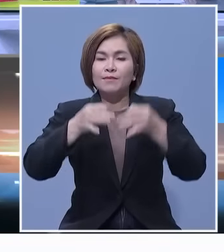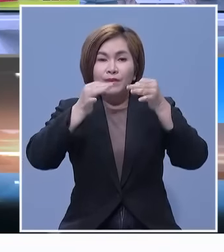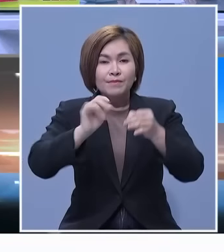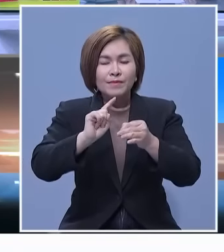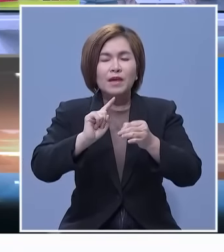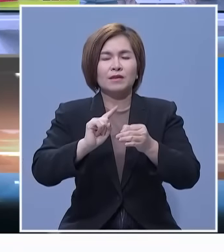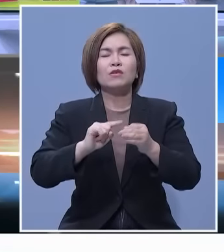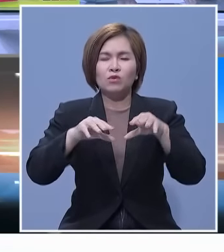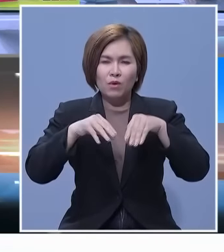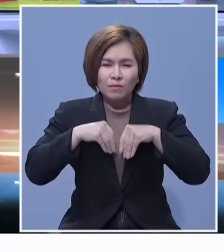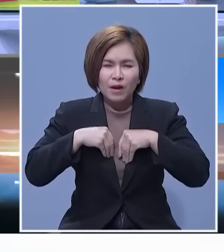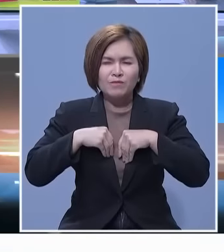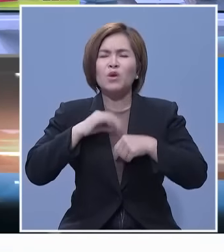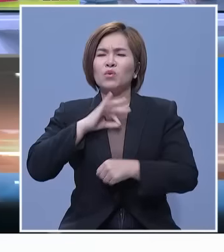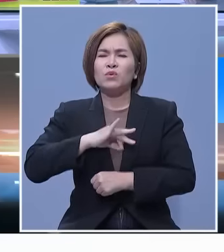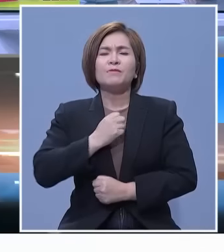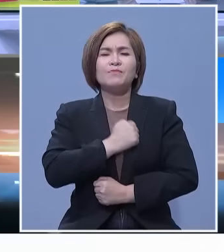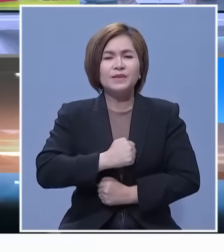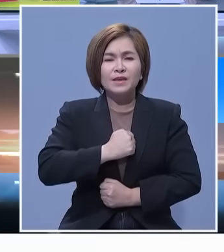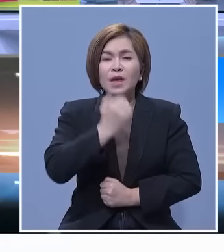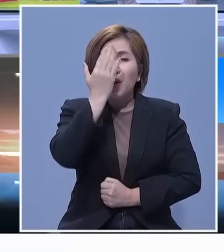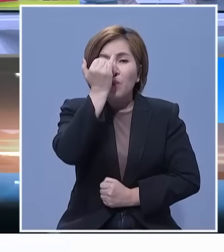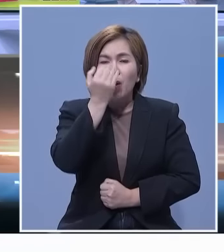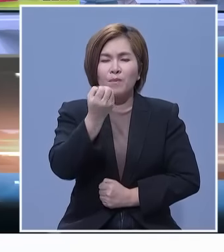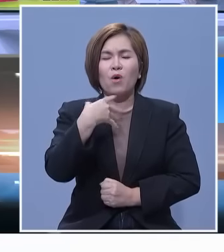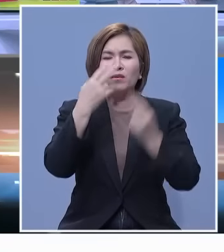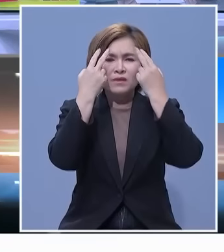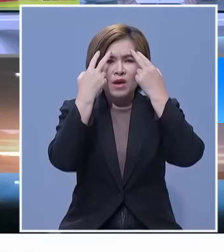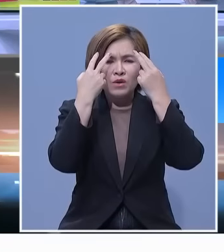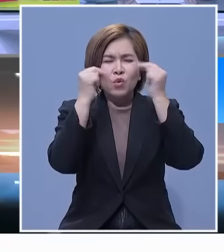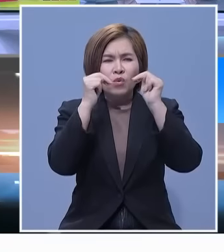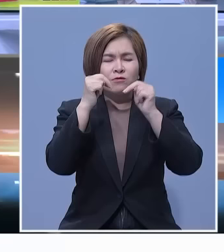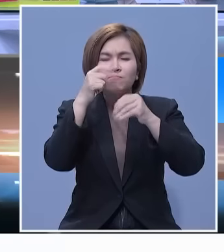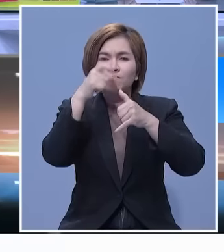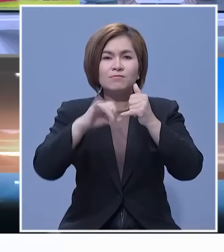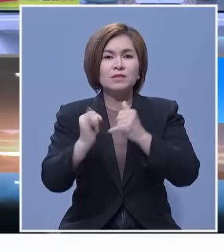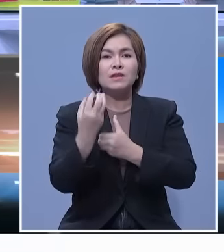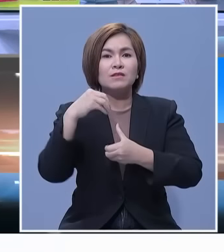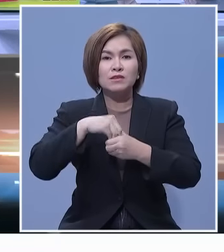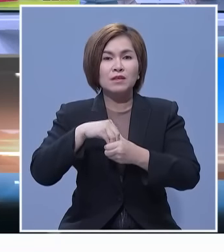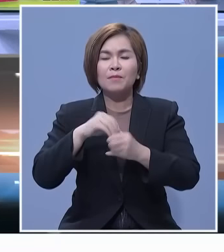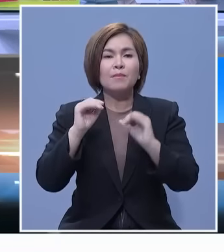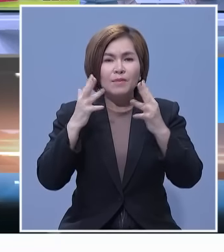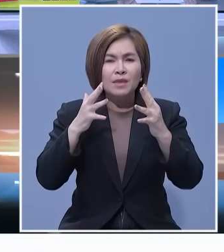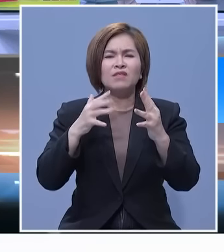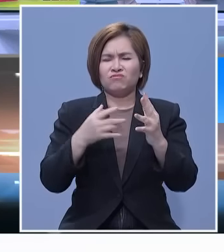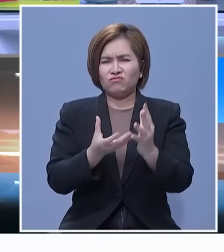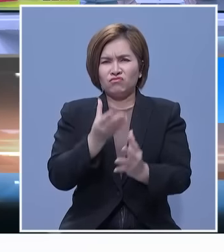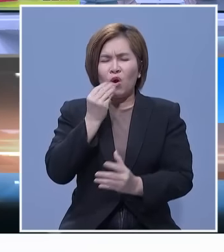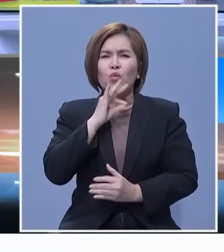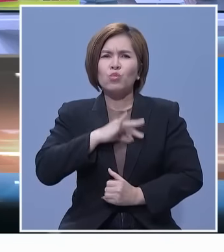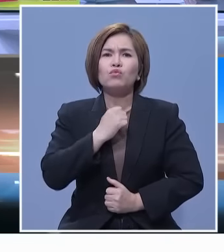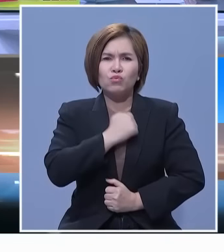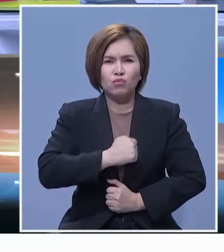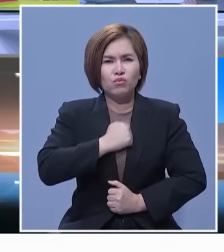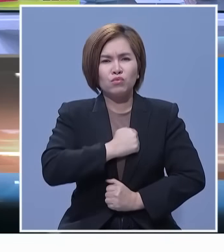แต่รู้สึกเสียใจที่ถูกตรีตาว่าเป็นนายกที่ไม่มีจริยธรรมเป็นที่ประจักษ์นี่ประเด็นนี้สำคัญเลยท่านบอกว่า